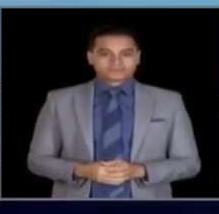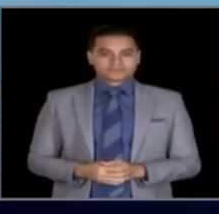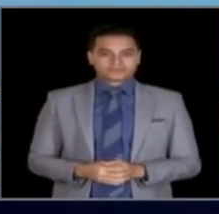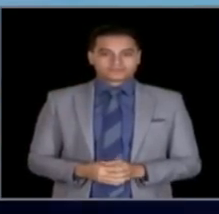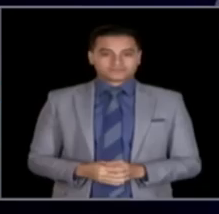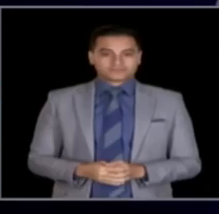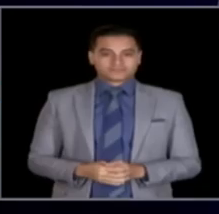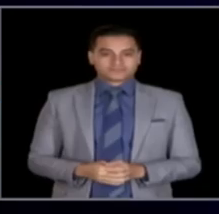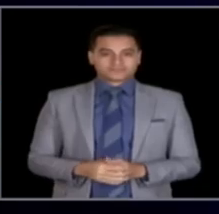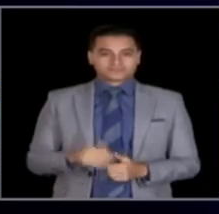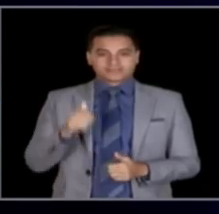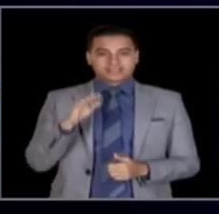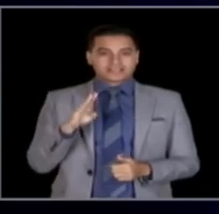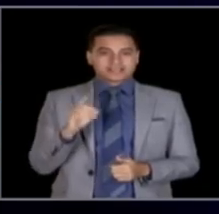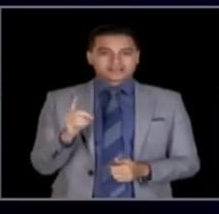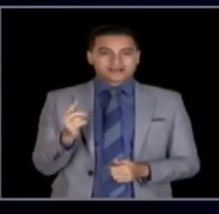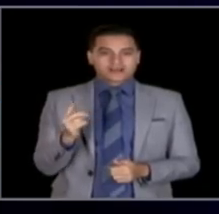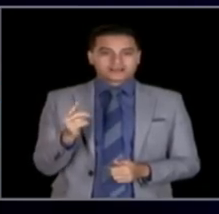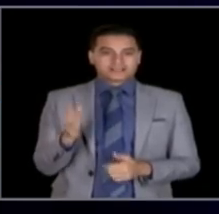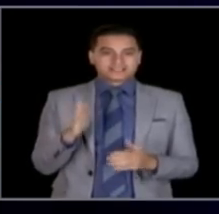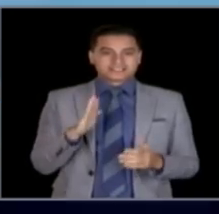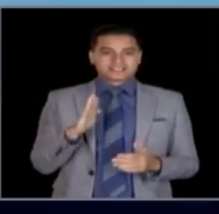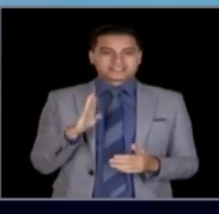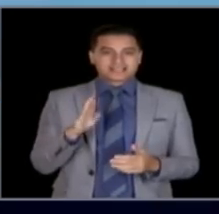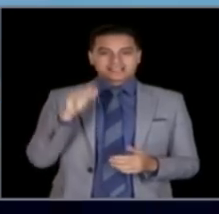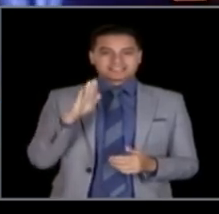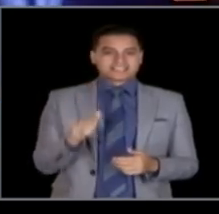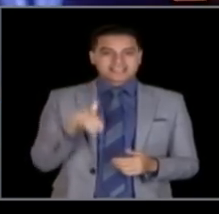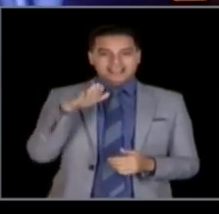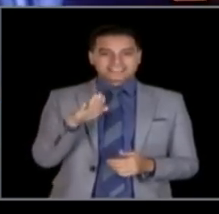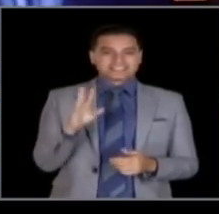إيكر كاسياس. إيكر كاسياس 57 مباراة. إجابة صحيحة.